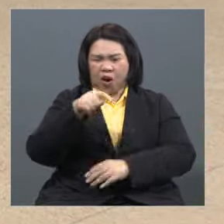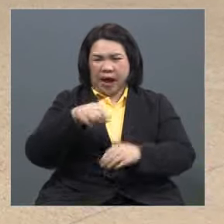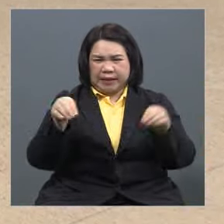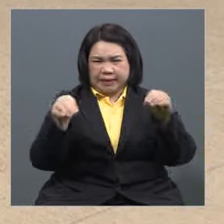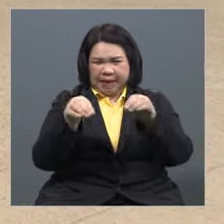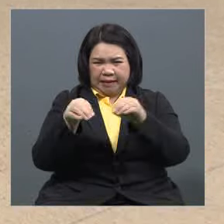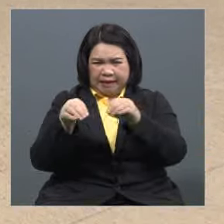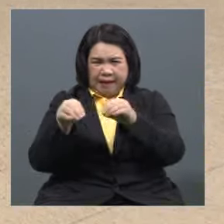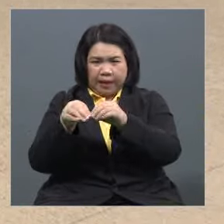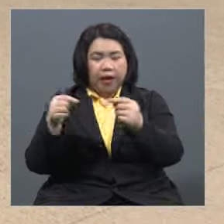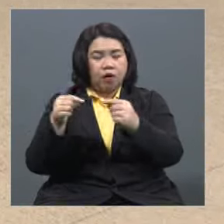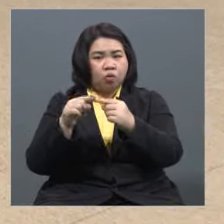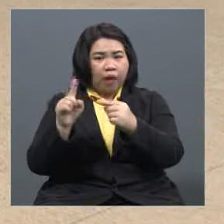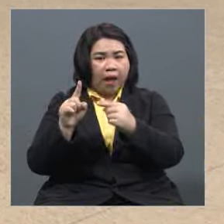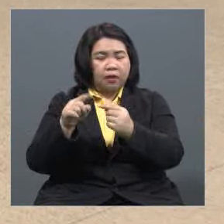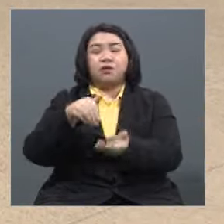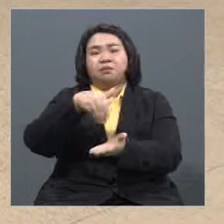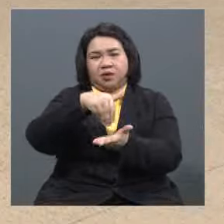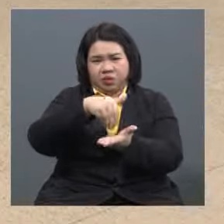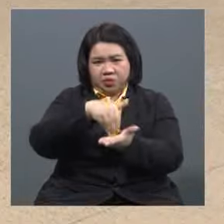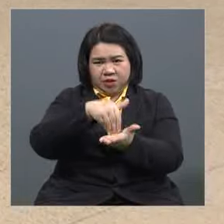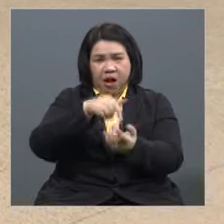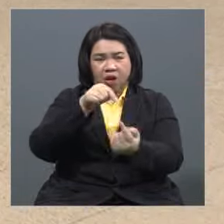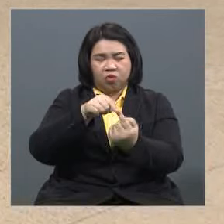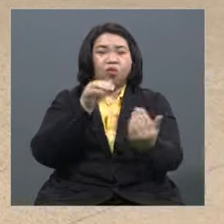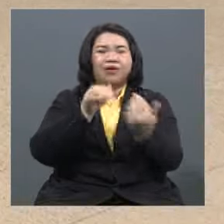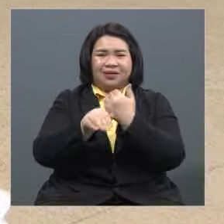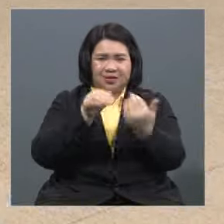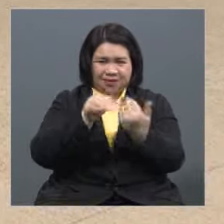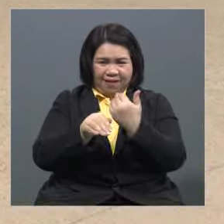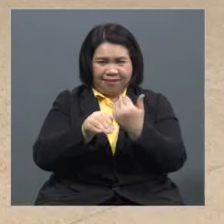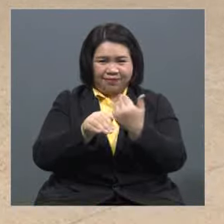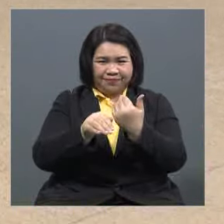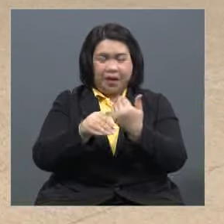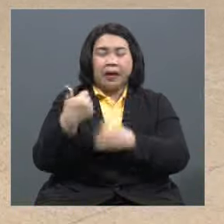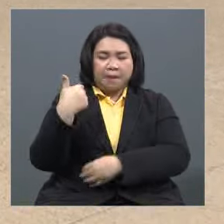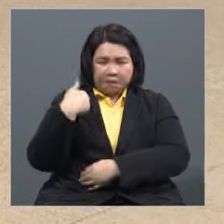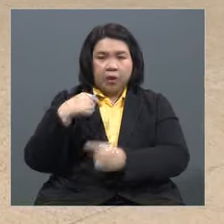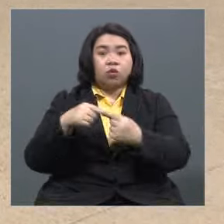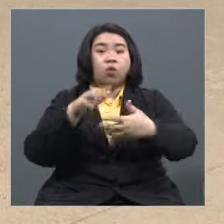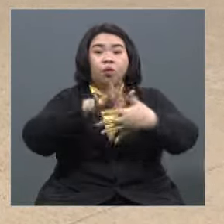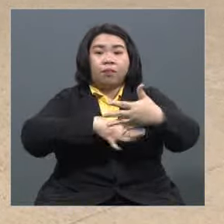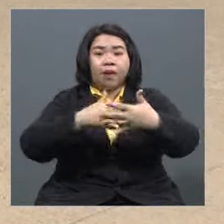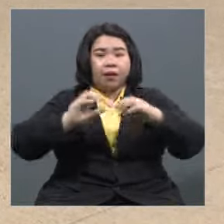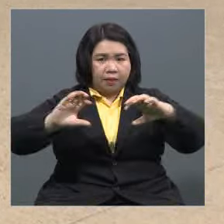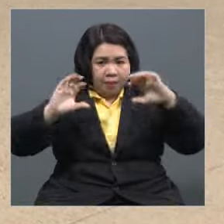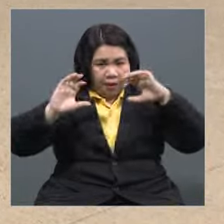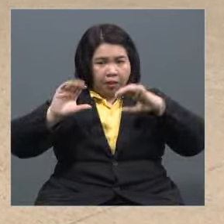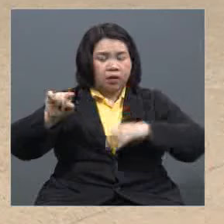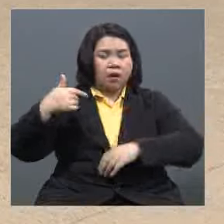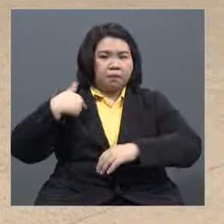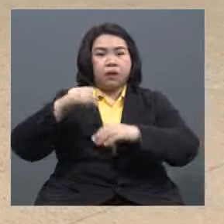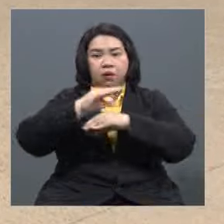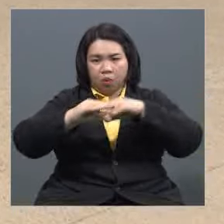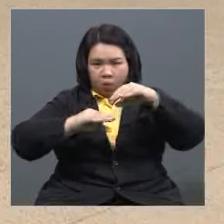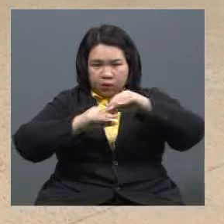สู่การเป็นศูนย์เกการเป็นศูนย์กลางนะคะในด้านของการคมนาคมโดยการผลักดันนโยบายโดยภาครัฐซึ่งจะพัฒนาโครง